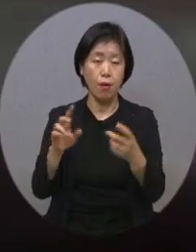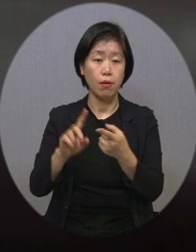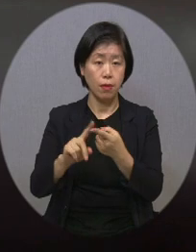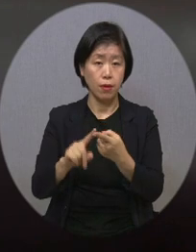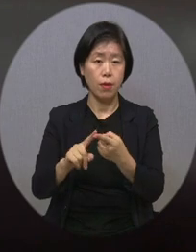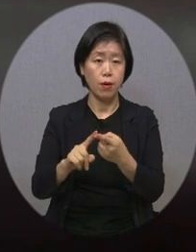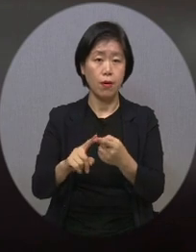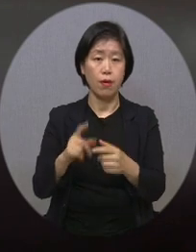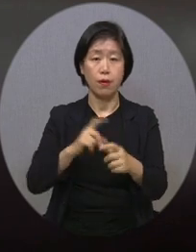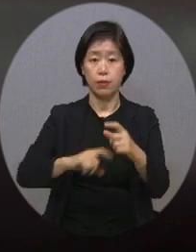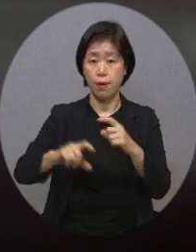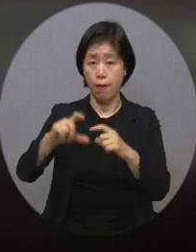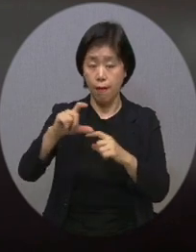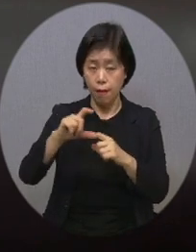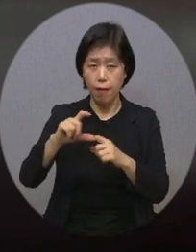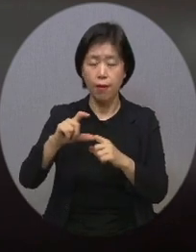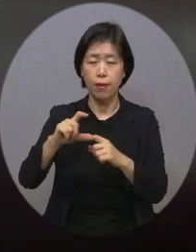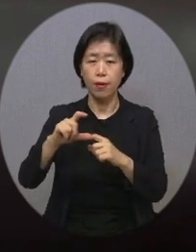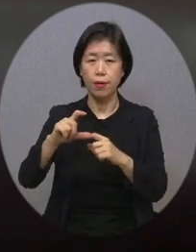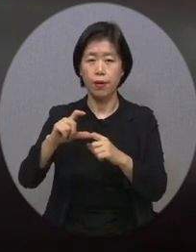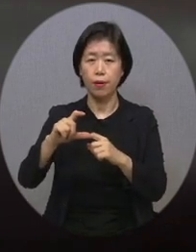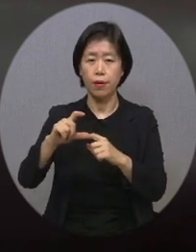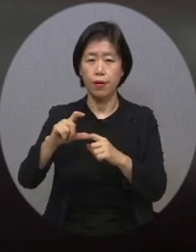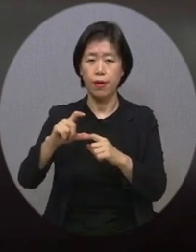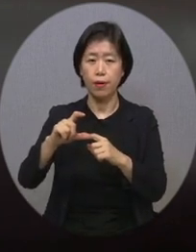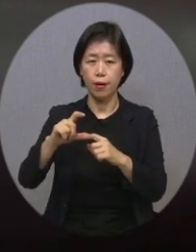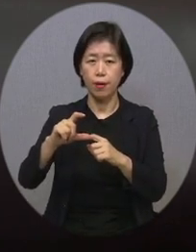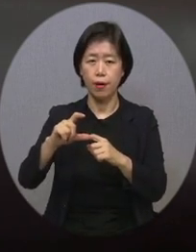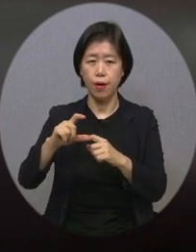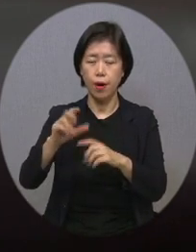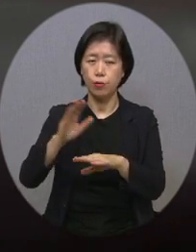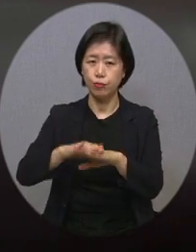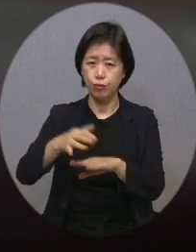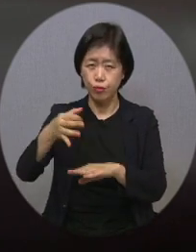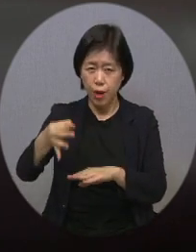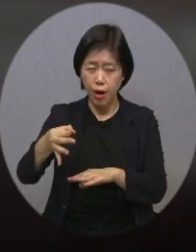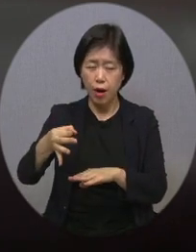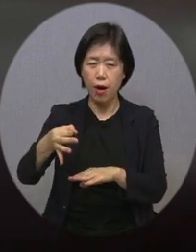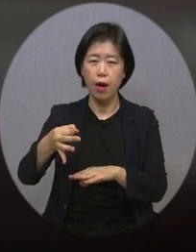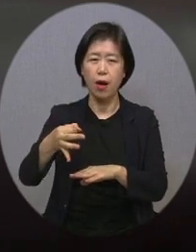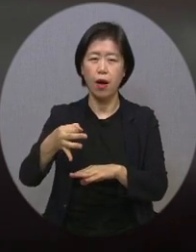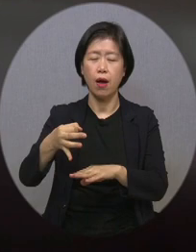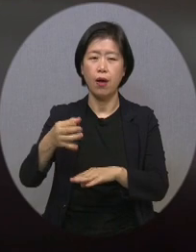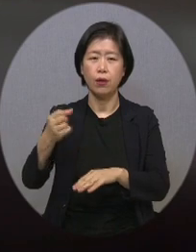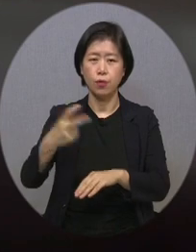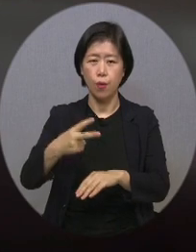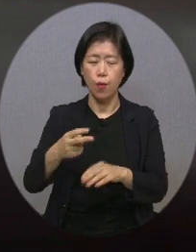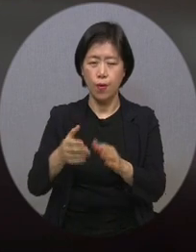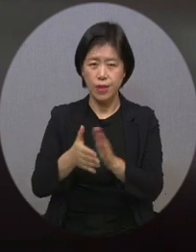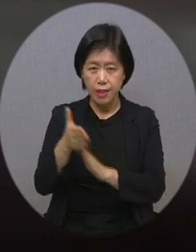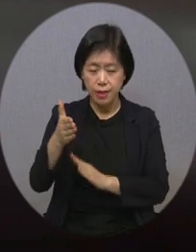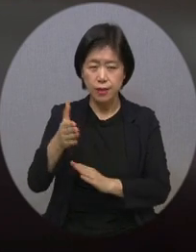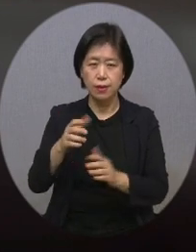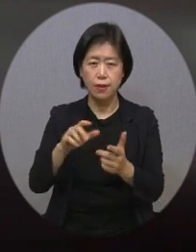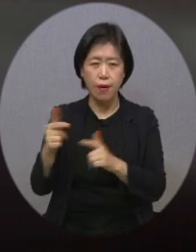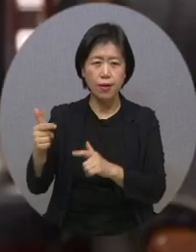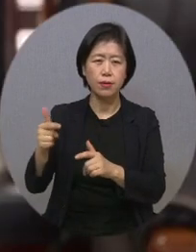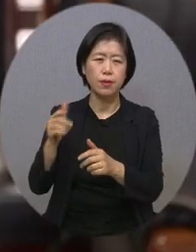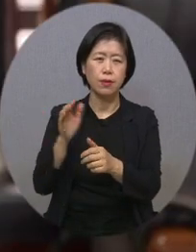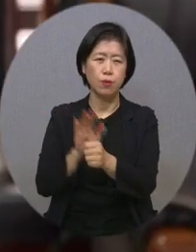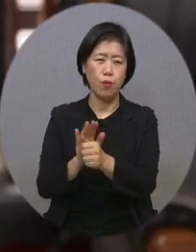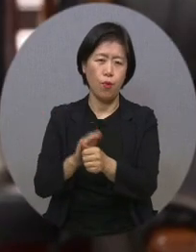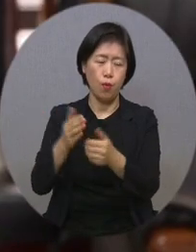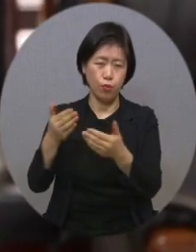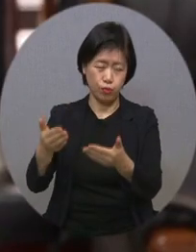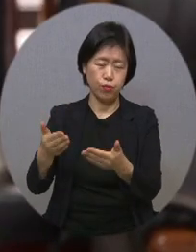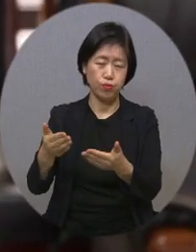더욱더 저희들은 정부에서 지정하는 그런 수당 이런 걸 떠나서 우리 시에서 할 수 있는